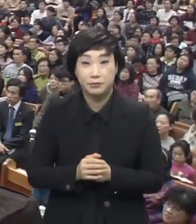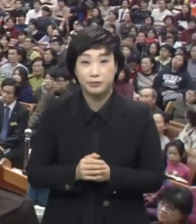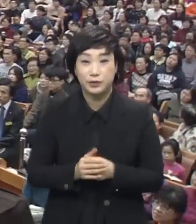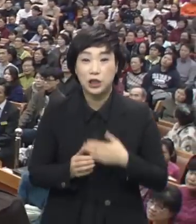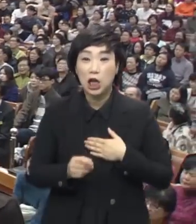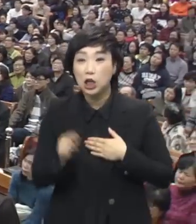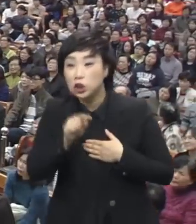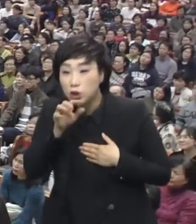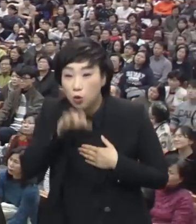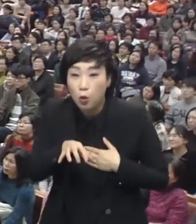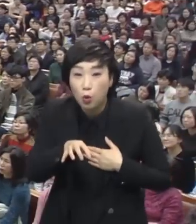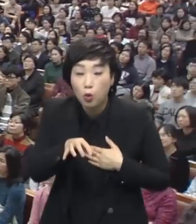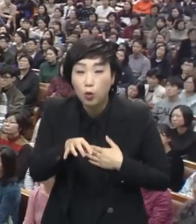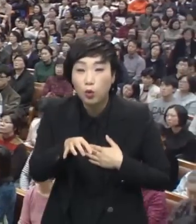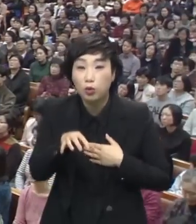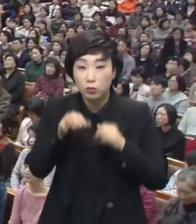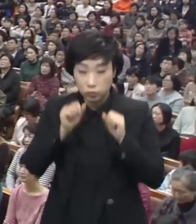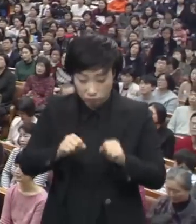어디 머물러 있느냐.